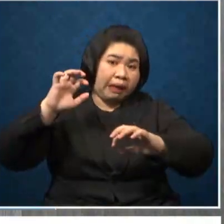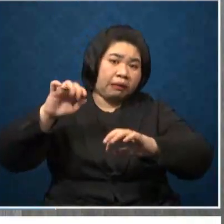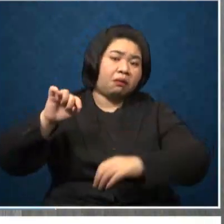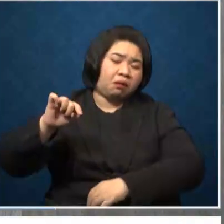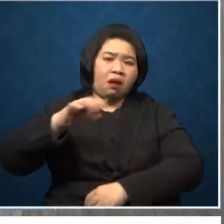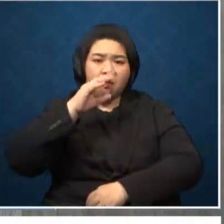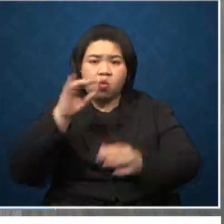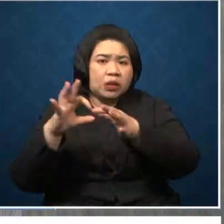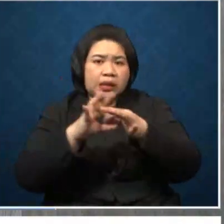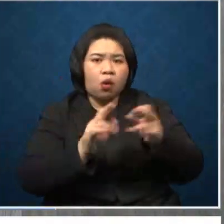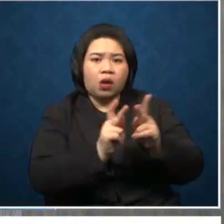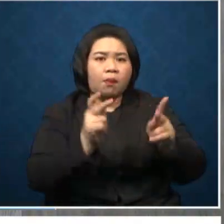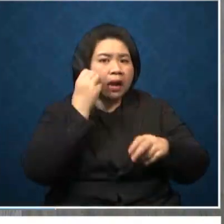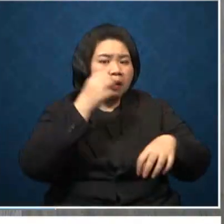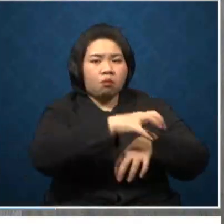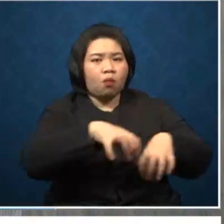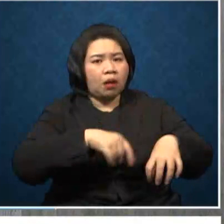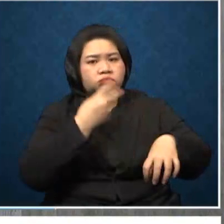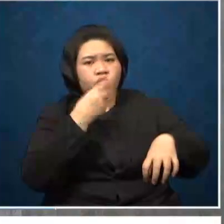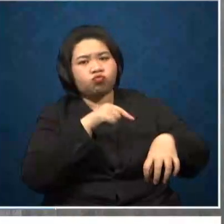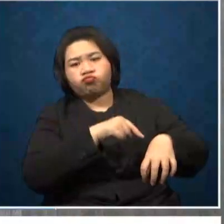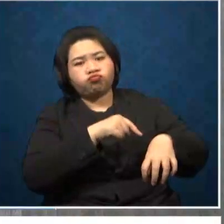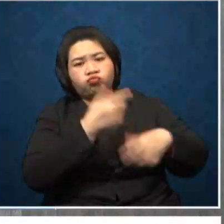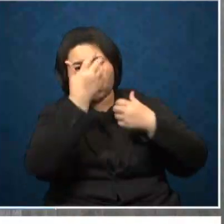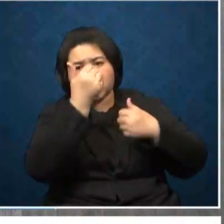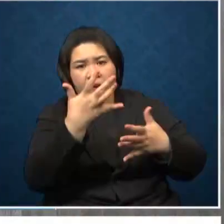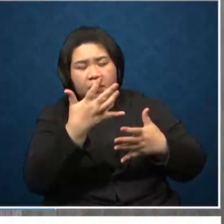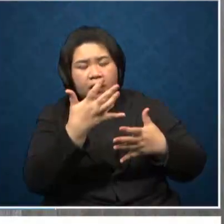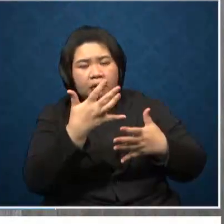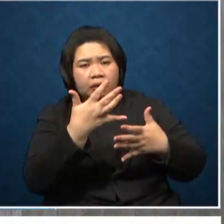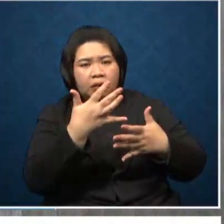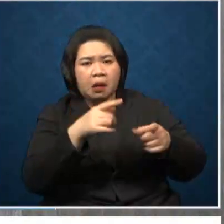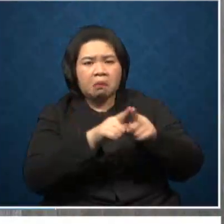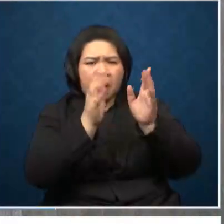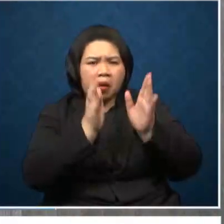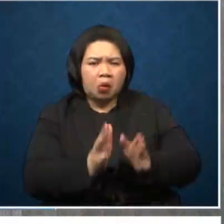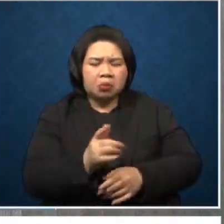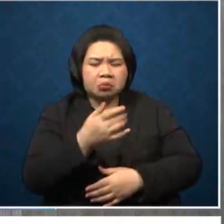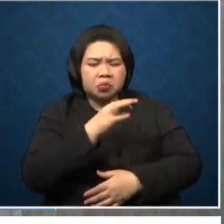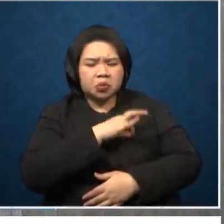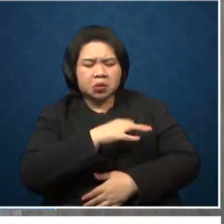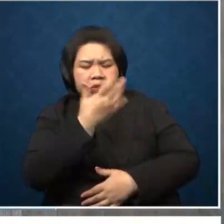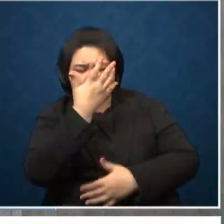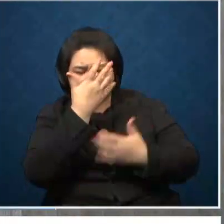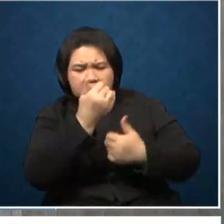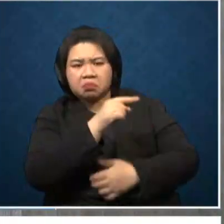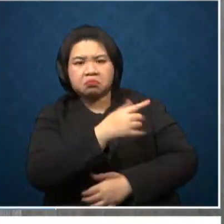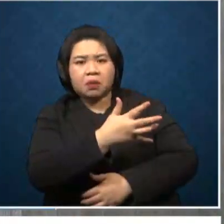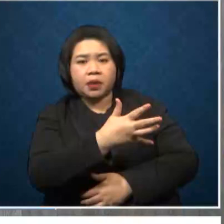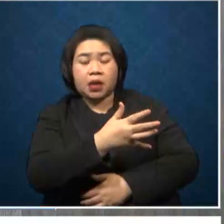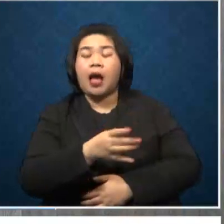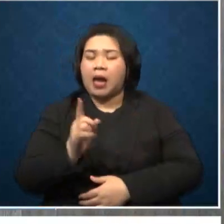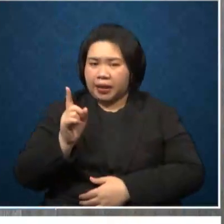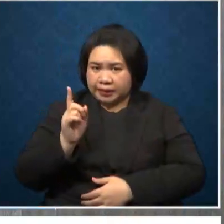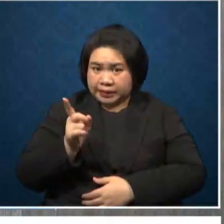บ้านความสำคัญของคณะกรรมการหมู่บ้านก็เลยลดน้อยลงเป็นลำดับทั้งๆที่จริงๆแล้ว